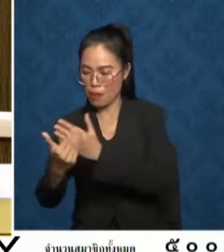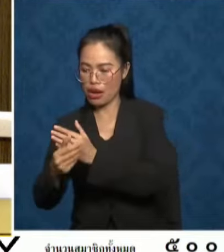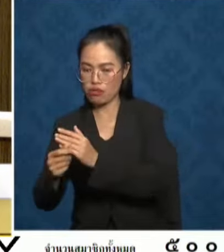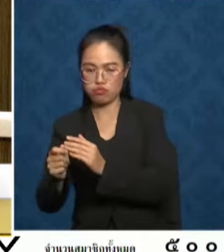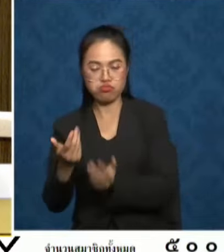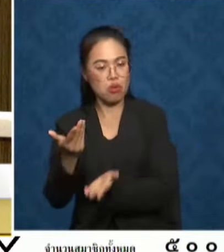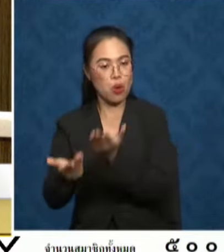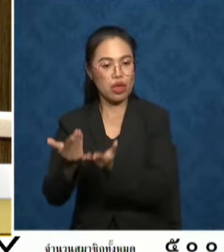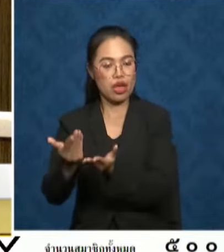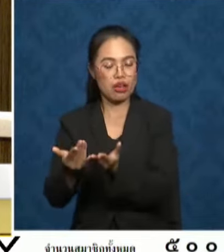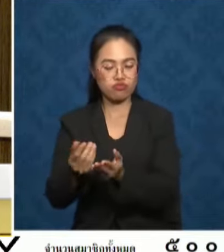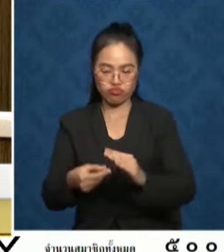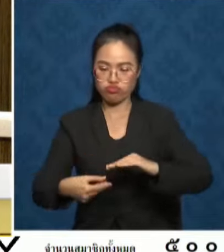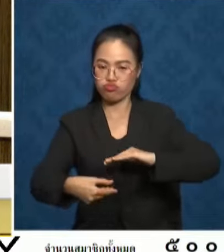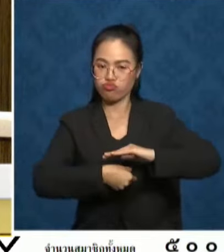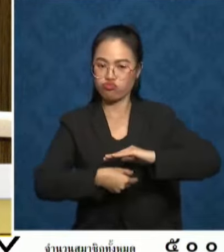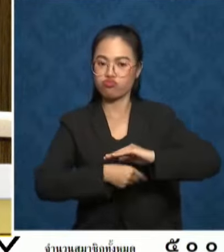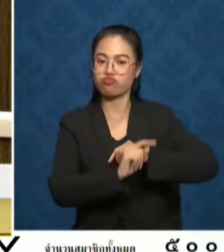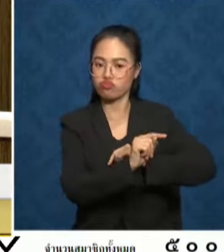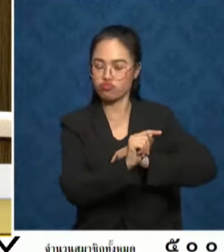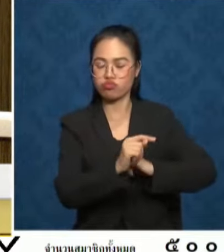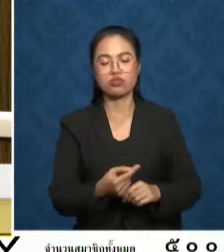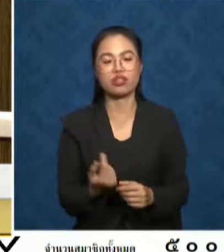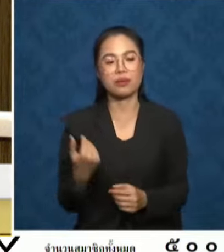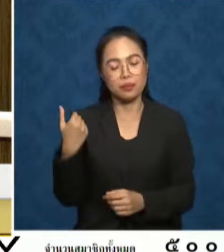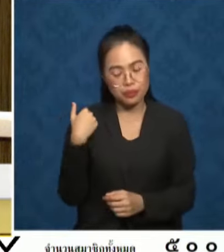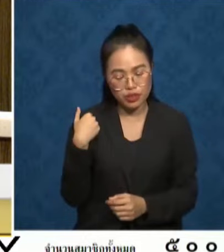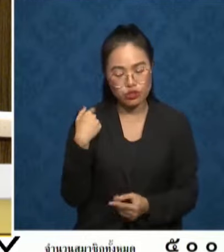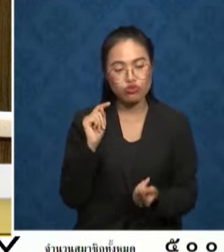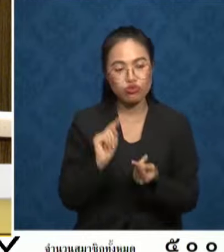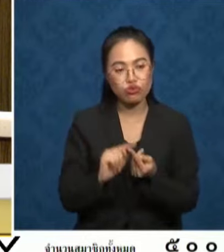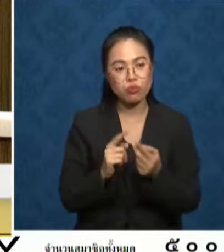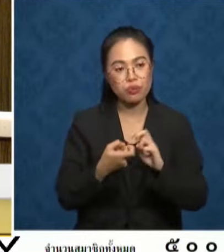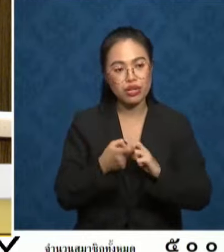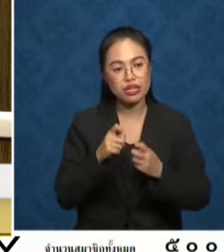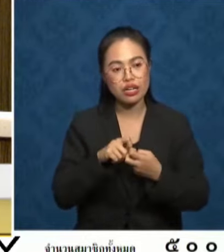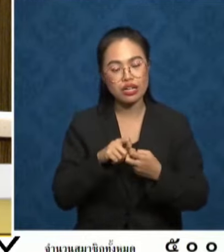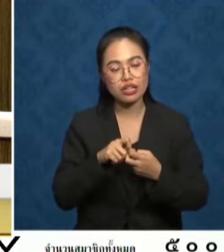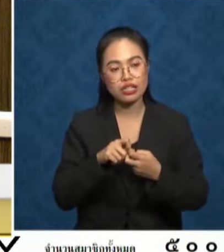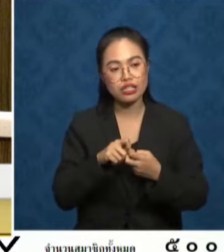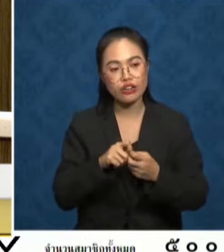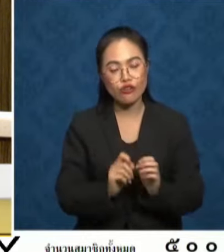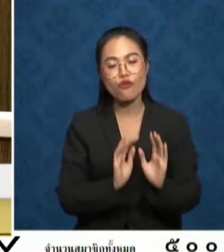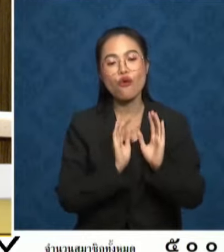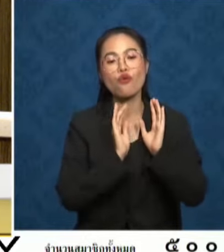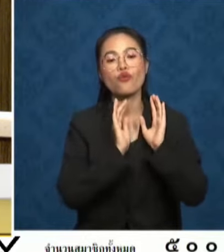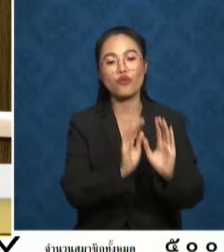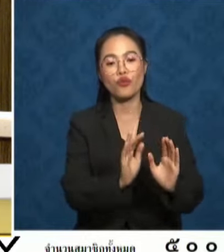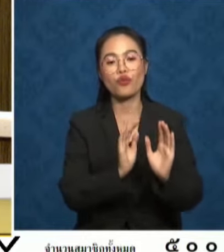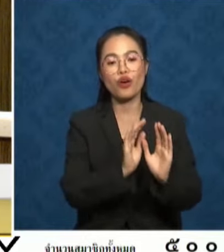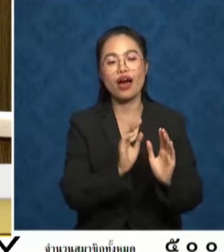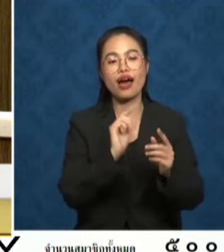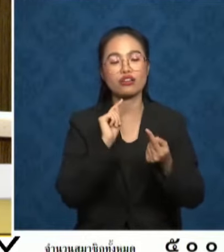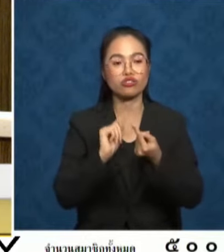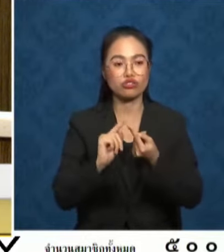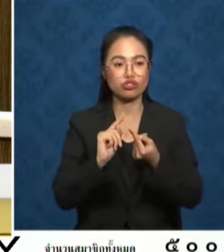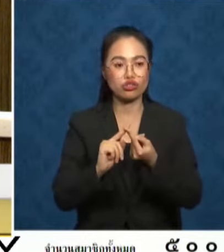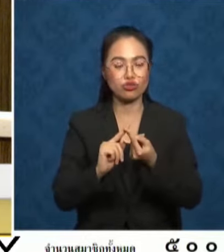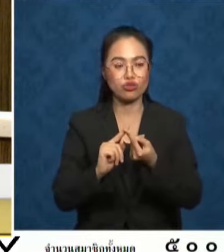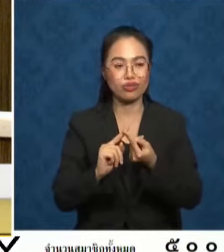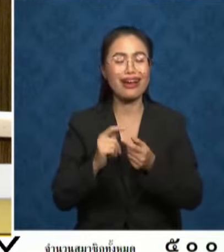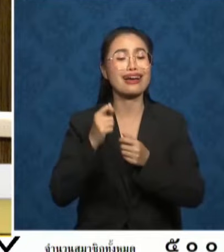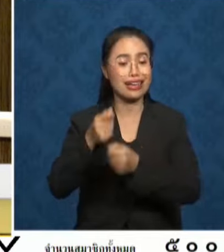ครับแล้วก็ยังมีประเด็นเรื่องของเอ่อฝากของท่านเรื่องเกี่ยวกับเรื่องพืชไร่นะครับที่ว่าเป็น